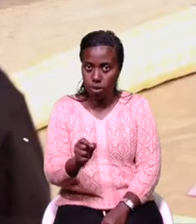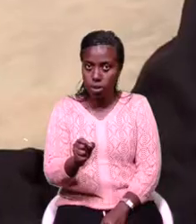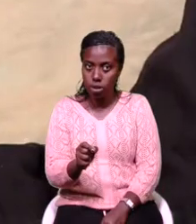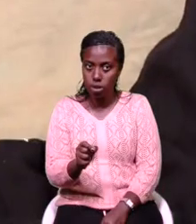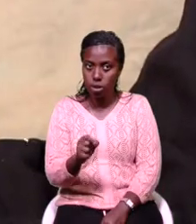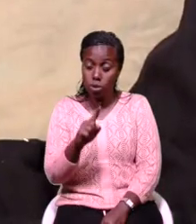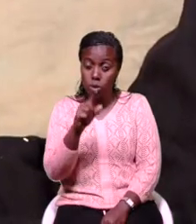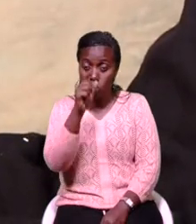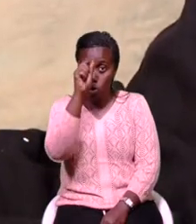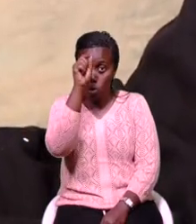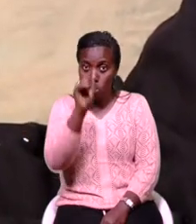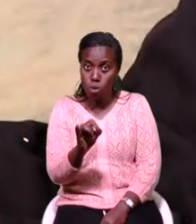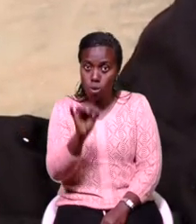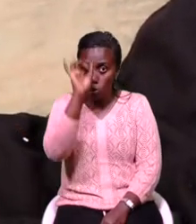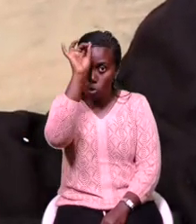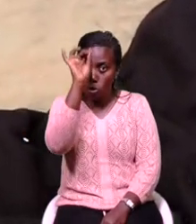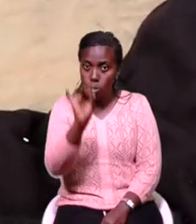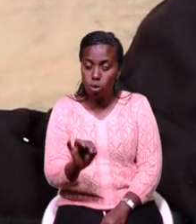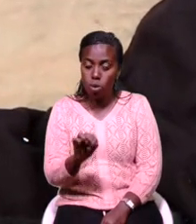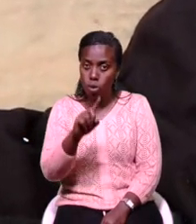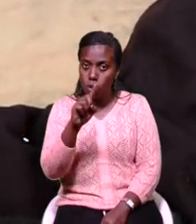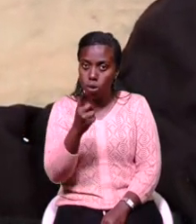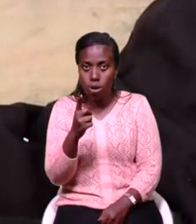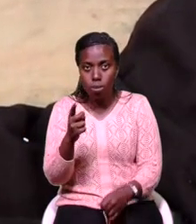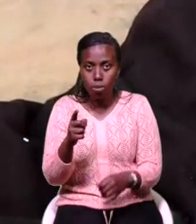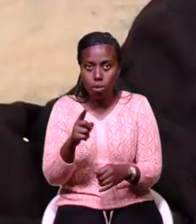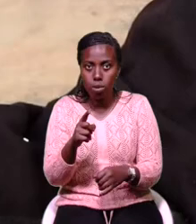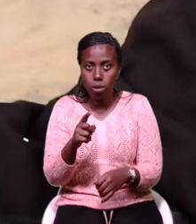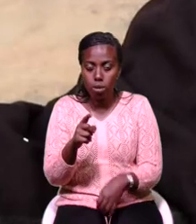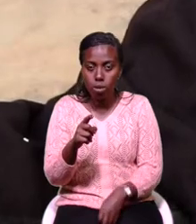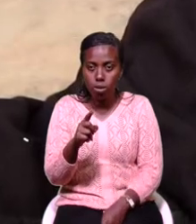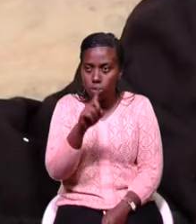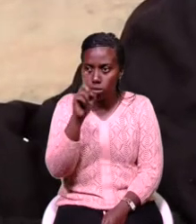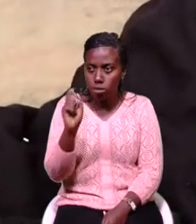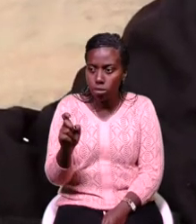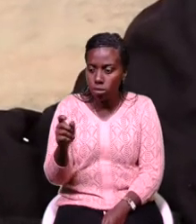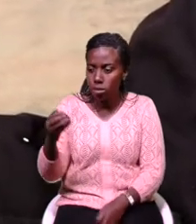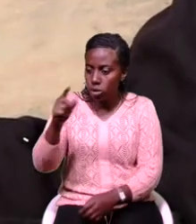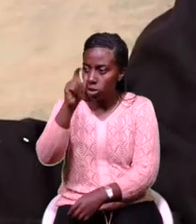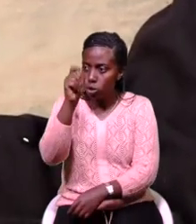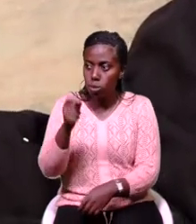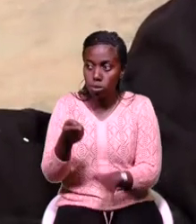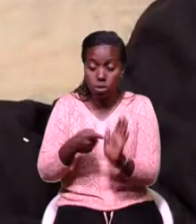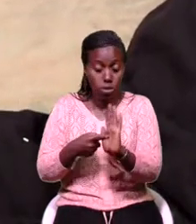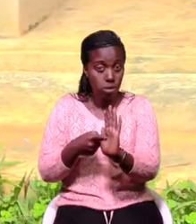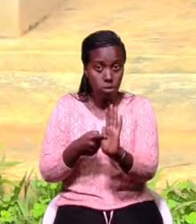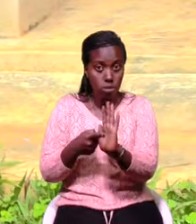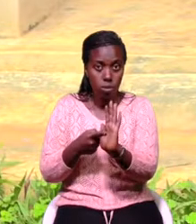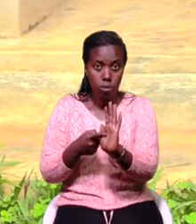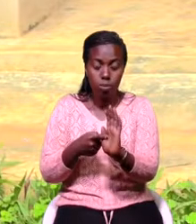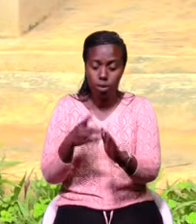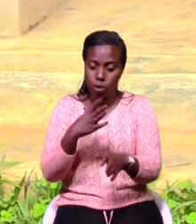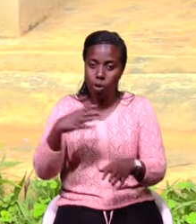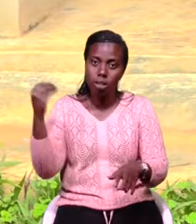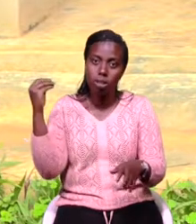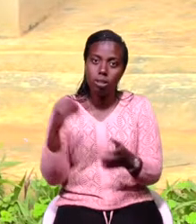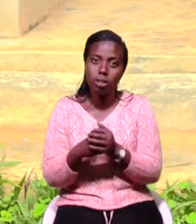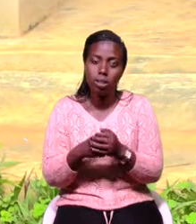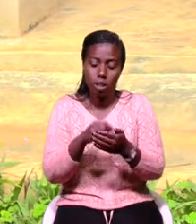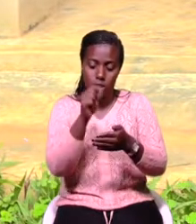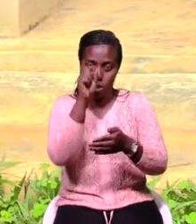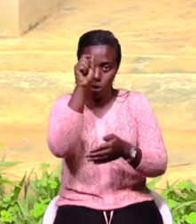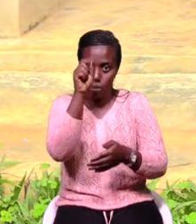mbere utanyeganyeje akaboko gentil kudaca umurongo cu umurongo gutya twagiye